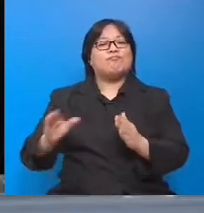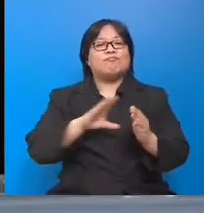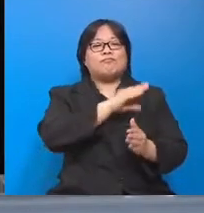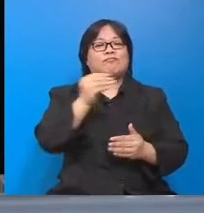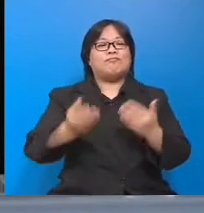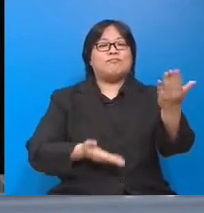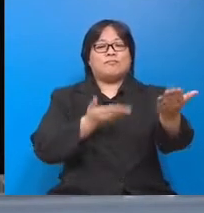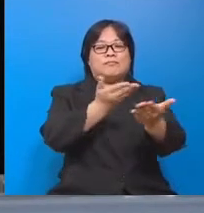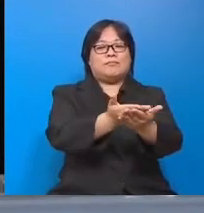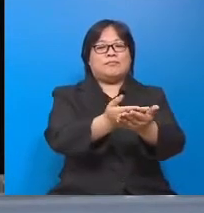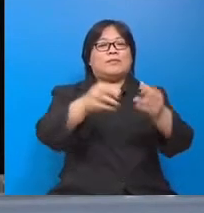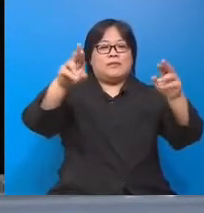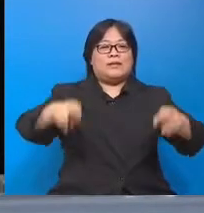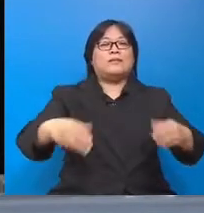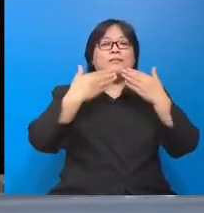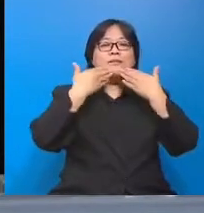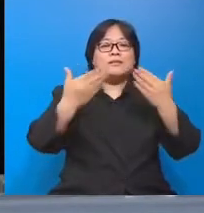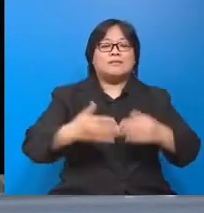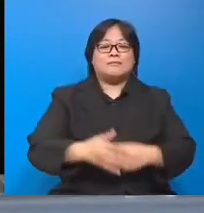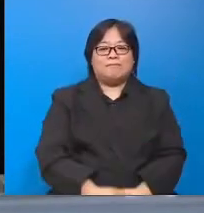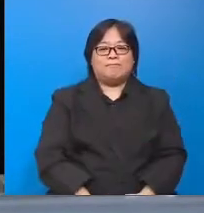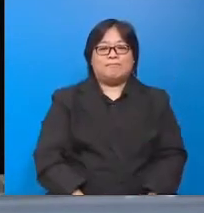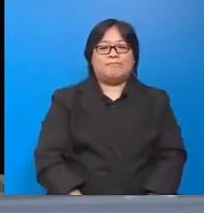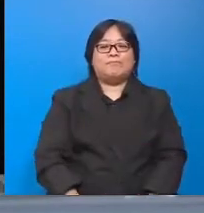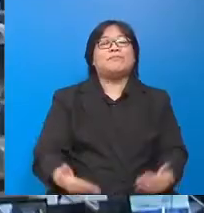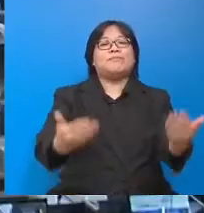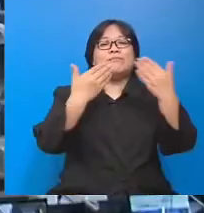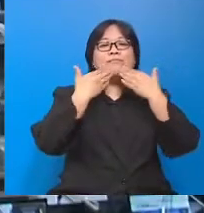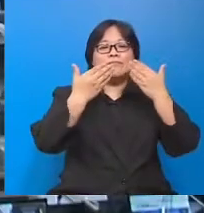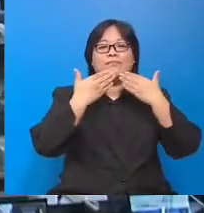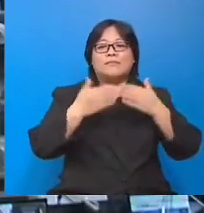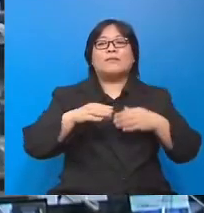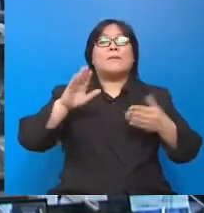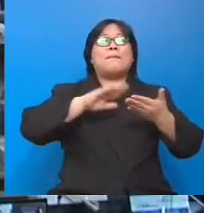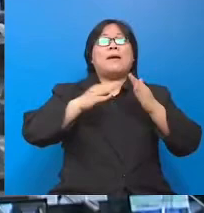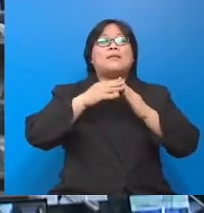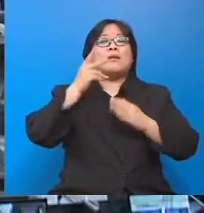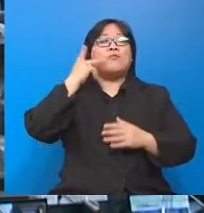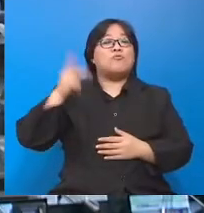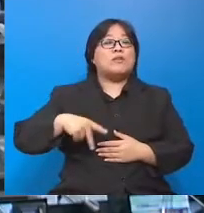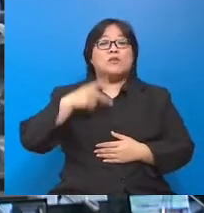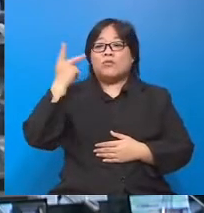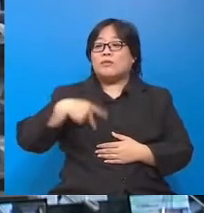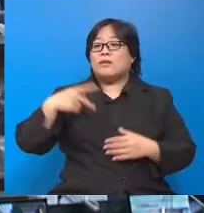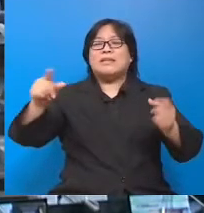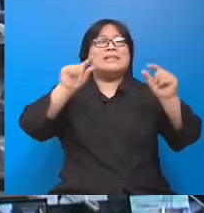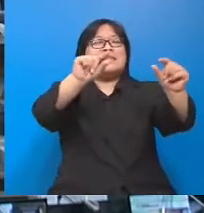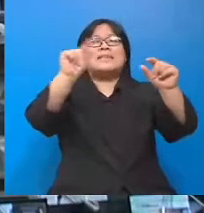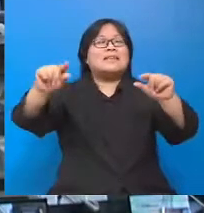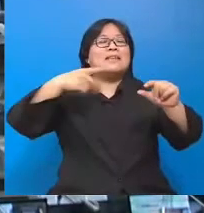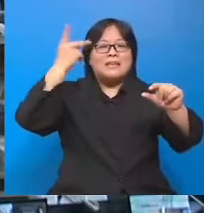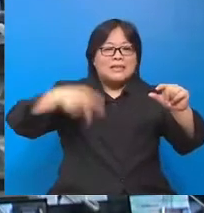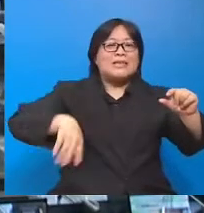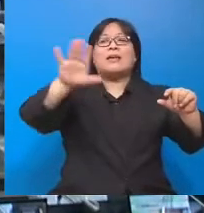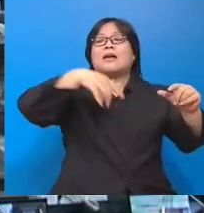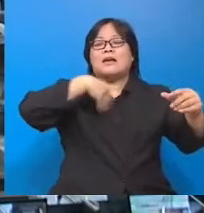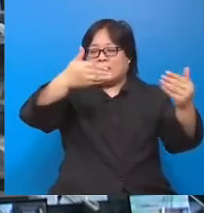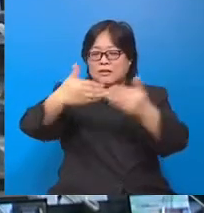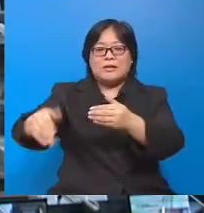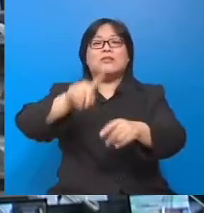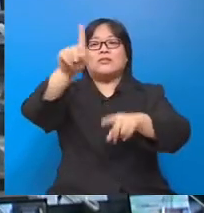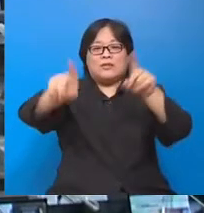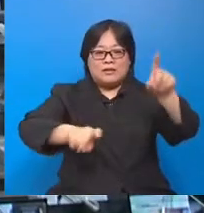cara mencadangkan kepegawaian terima kasih kita masih banyak kucing sholat Gresik ingin Tuliskan